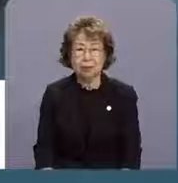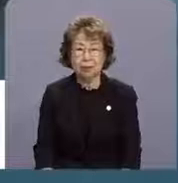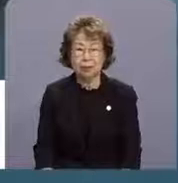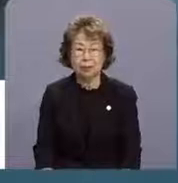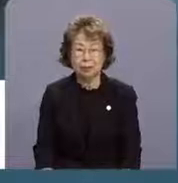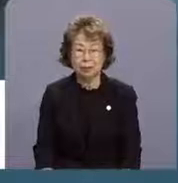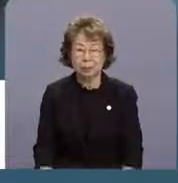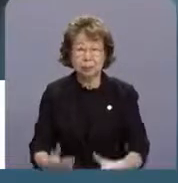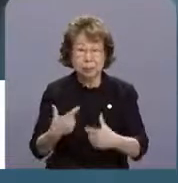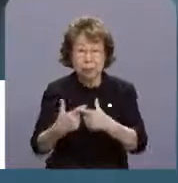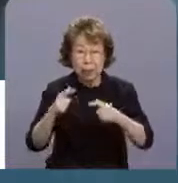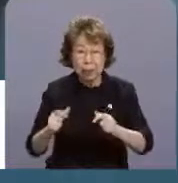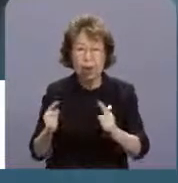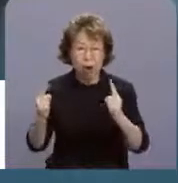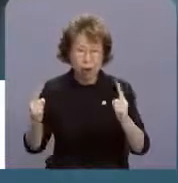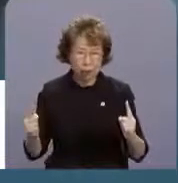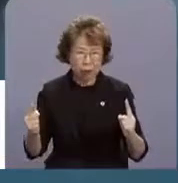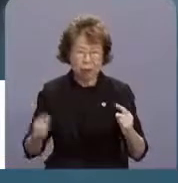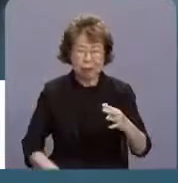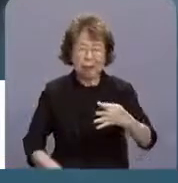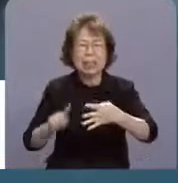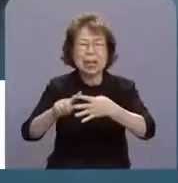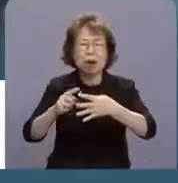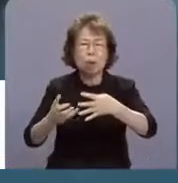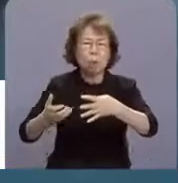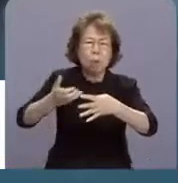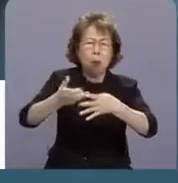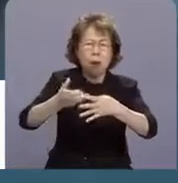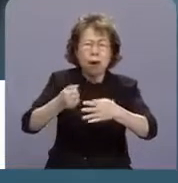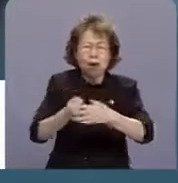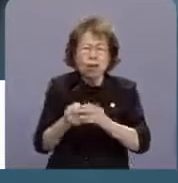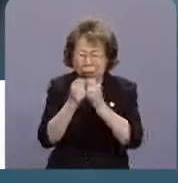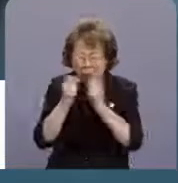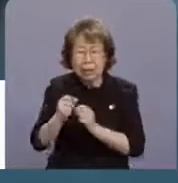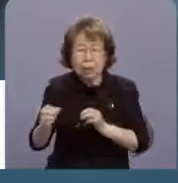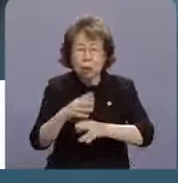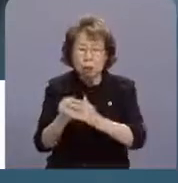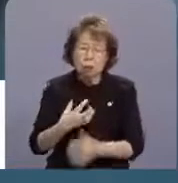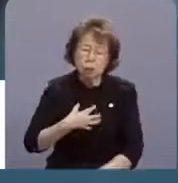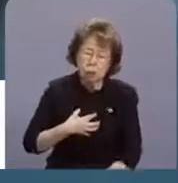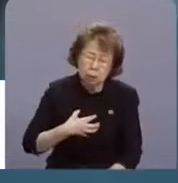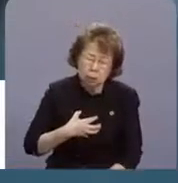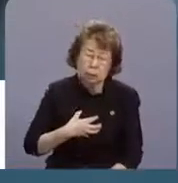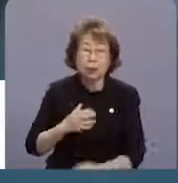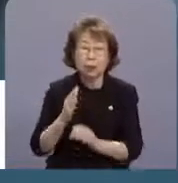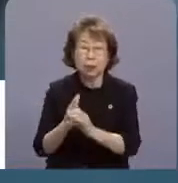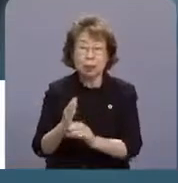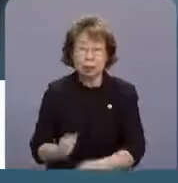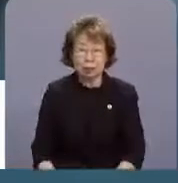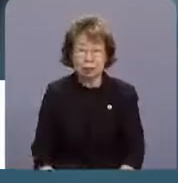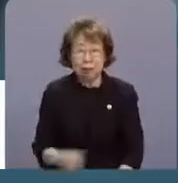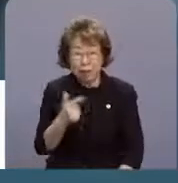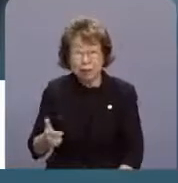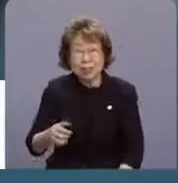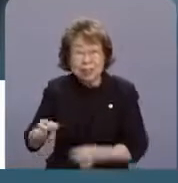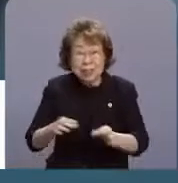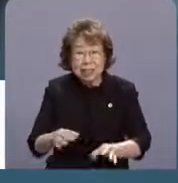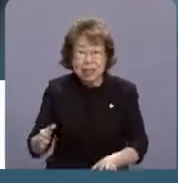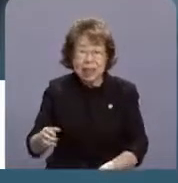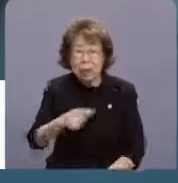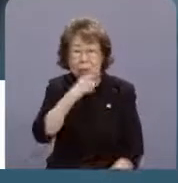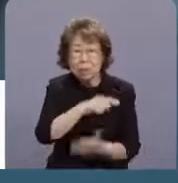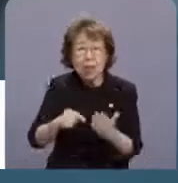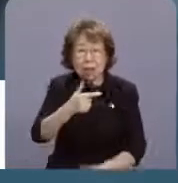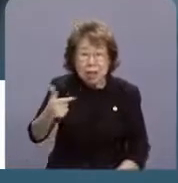부산의 거리 2개 단계가 최고 수준으로 올라가며 자영업자들의 시름이 깊어지고 있습니다 저녁 장사의 타격이 커